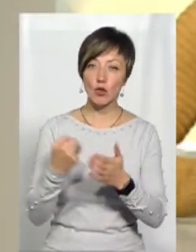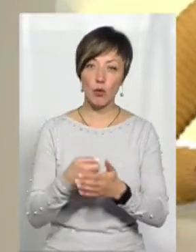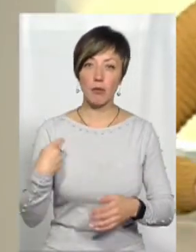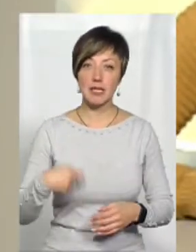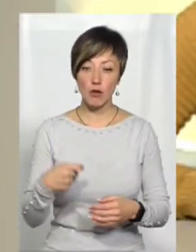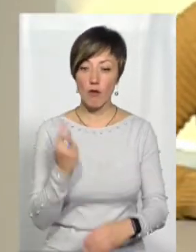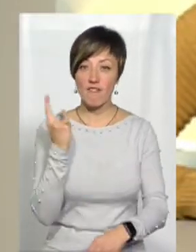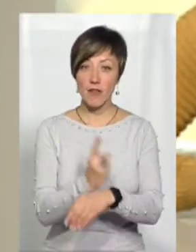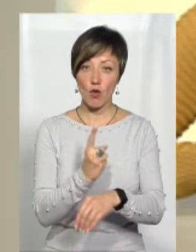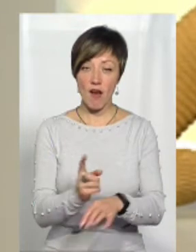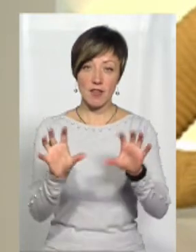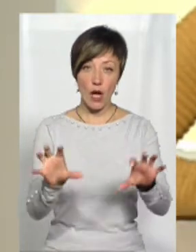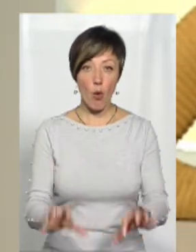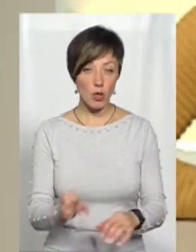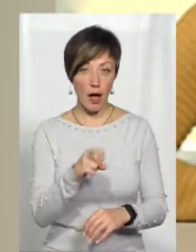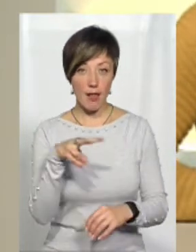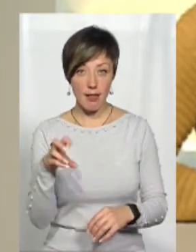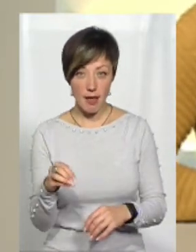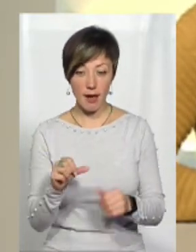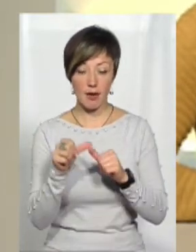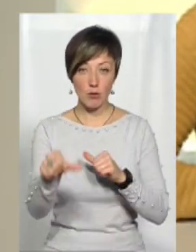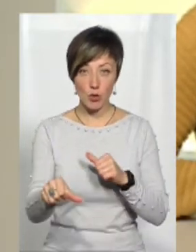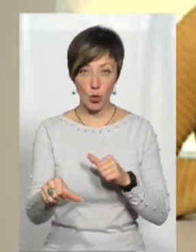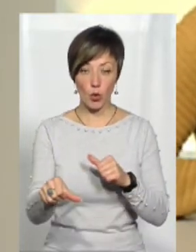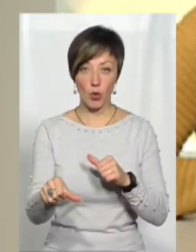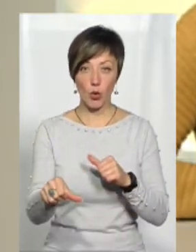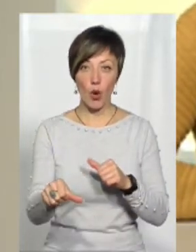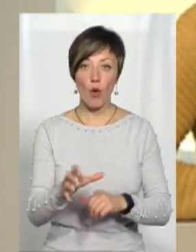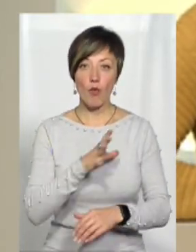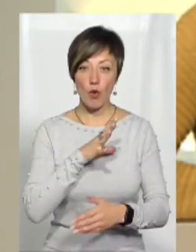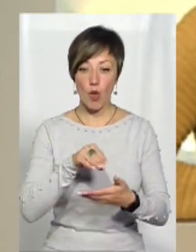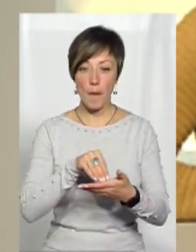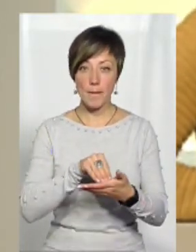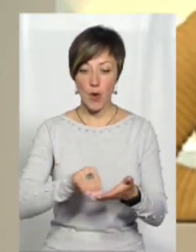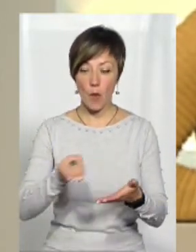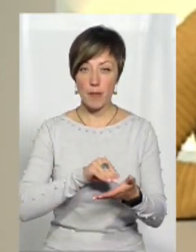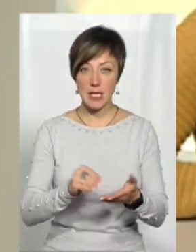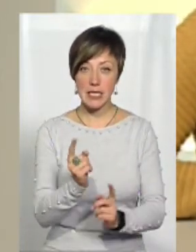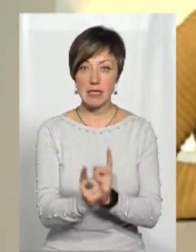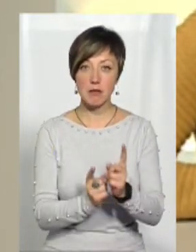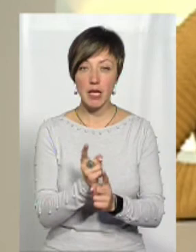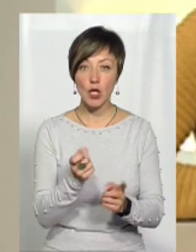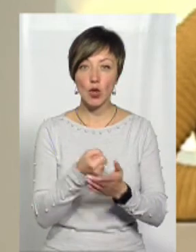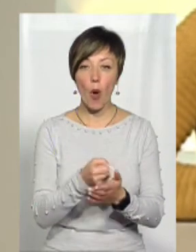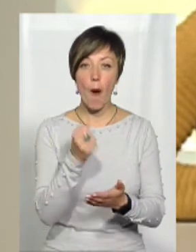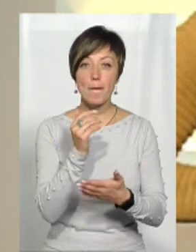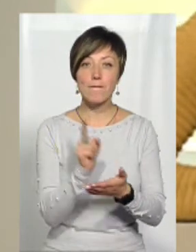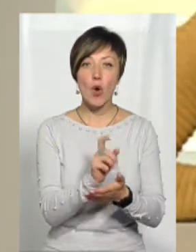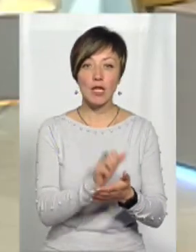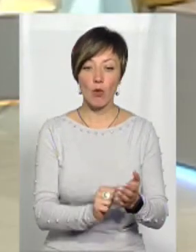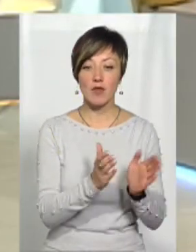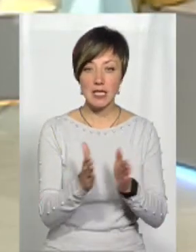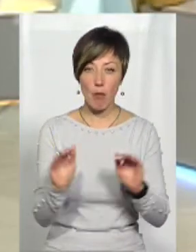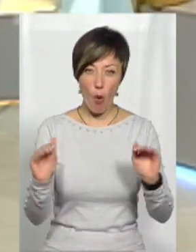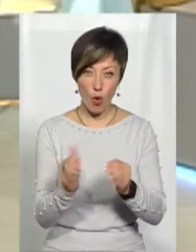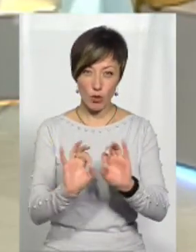щоб він ветував закон. Так. Але крім того, було прописано ще зміни до податкової системи. Так. Ось про це